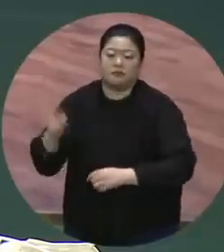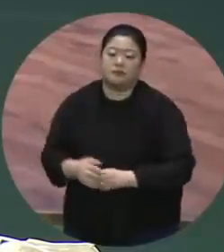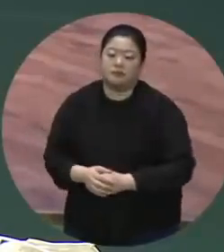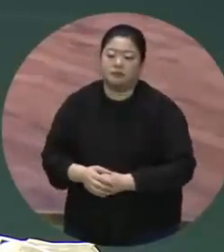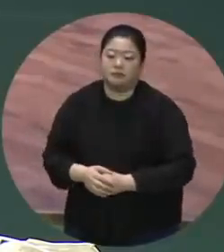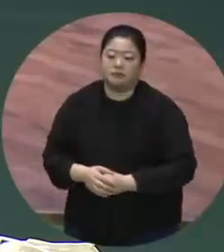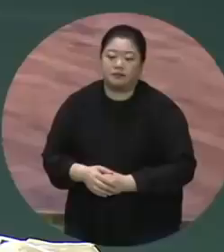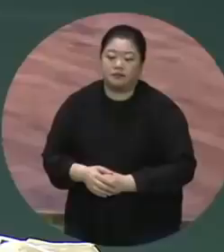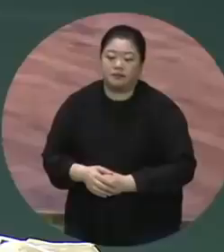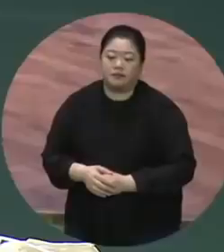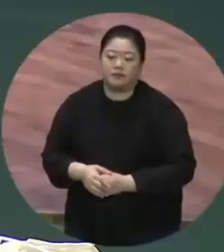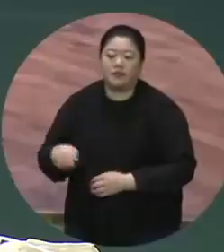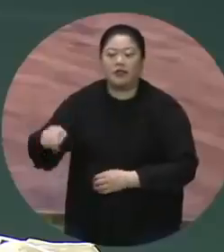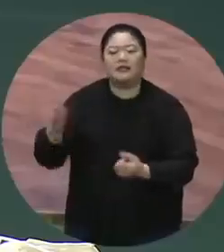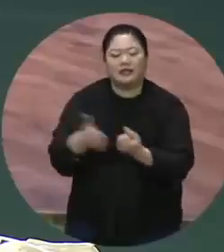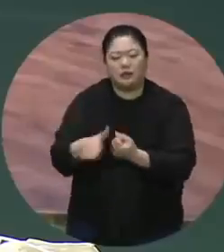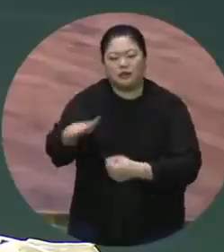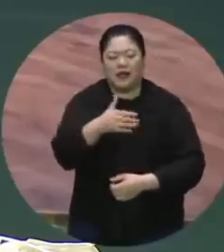무한도전.